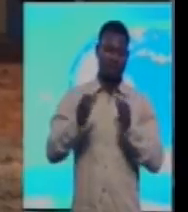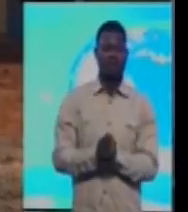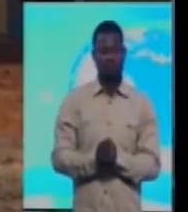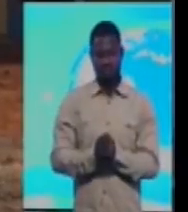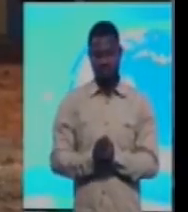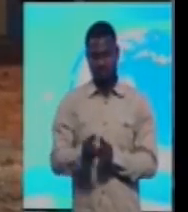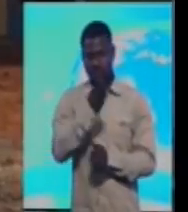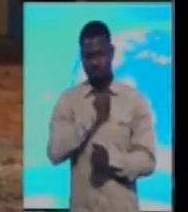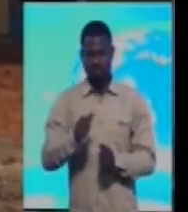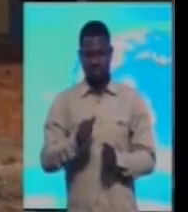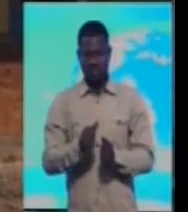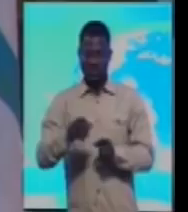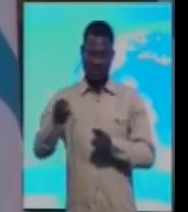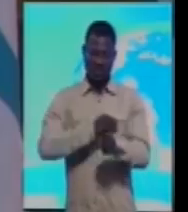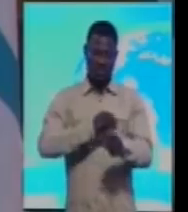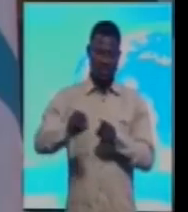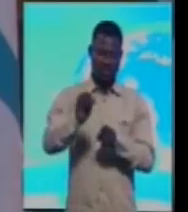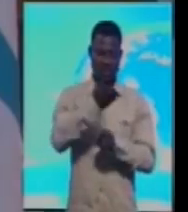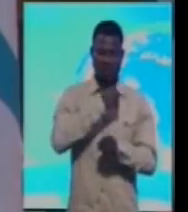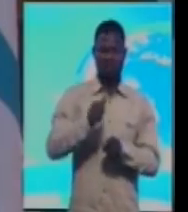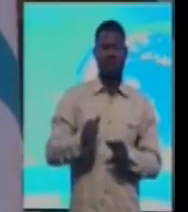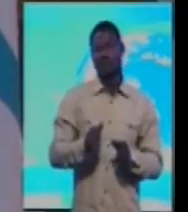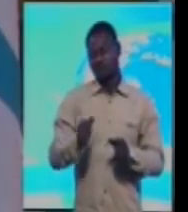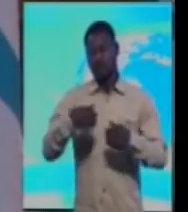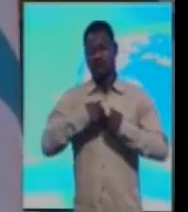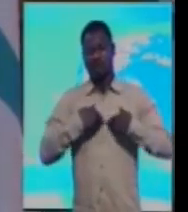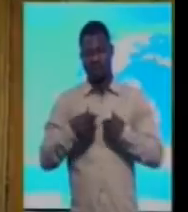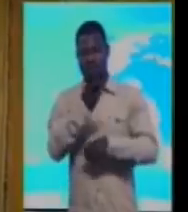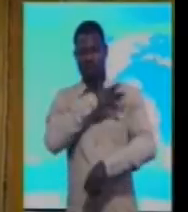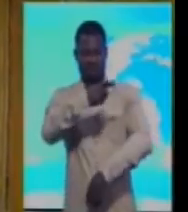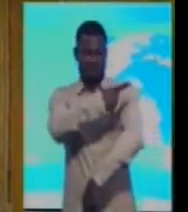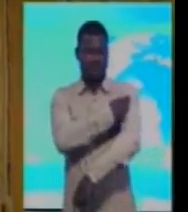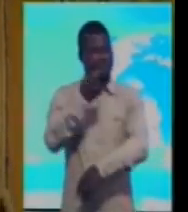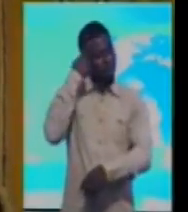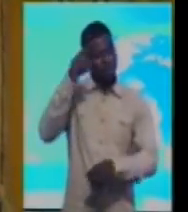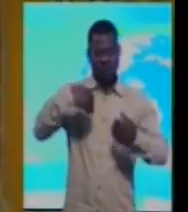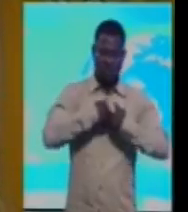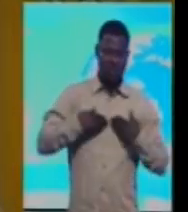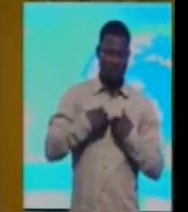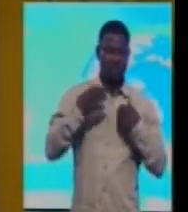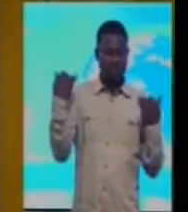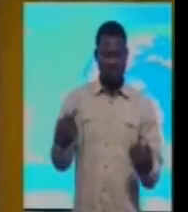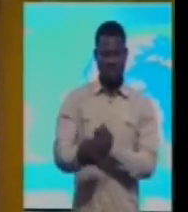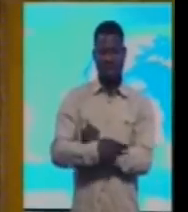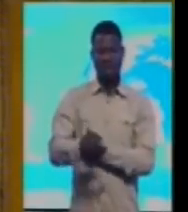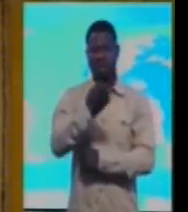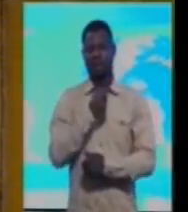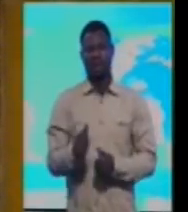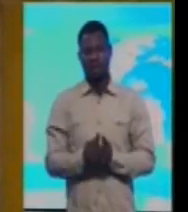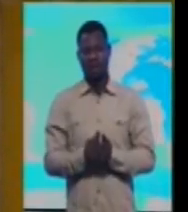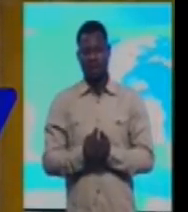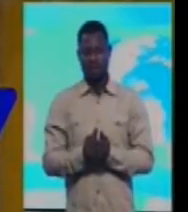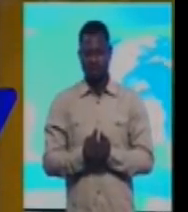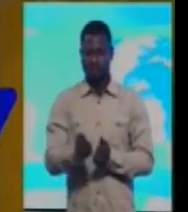unité d'application en soins vétérinaires et une salle de vaccination. Nous avons aujourd'hui un déficit criard d'argent,